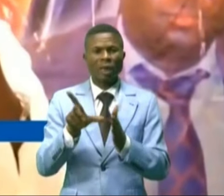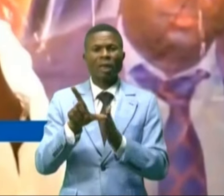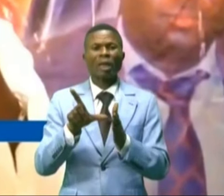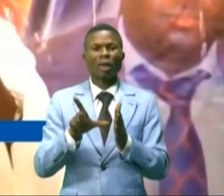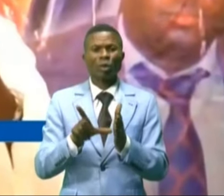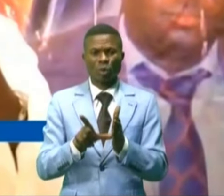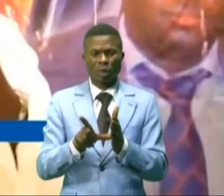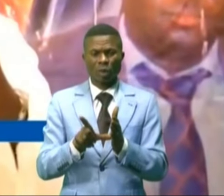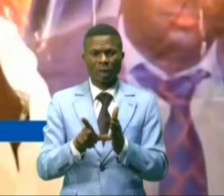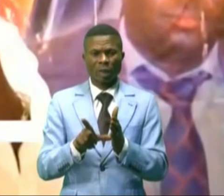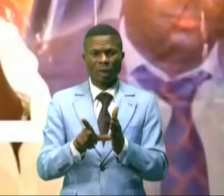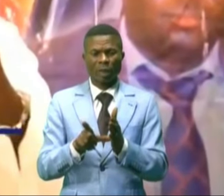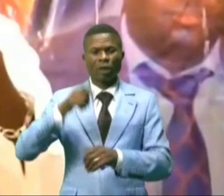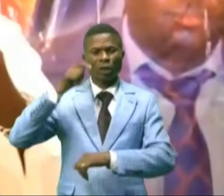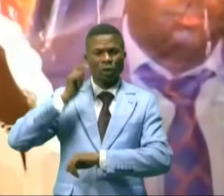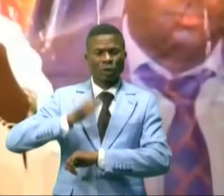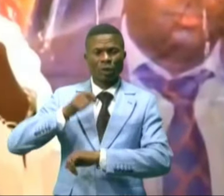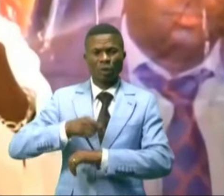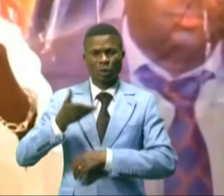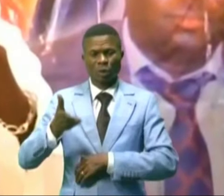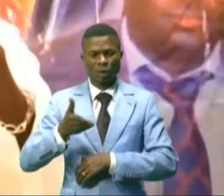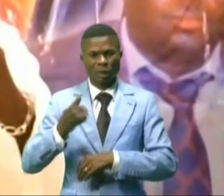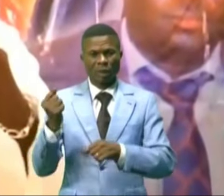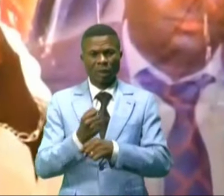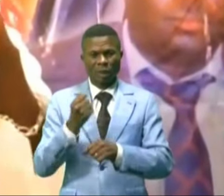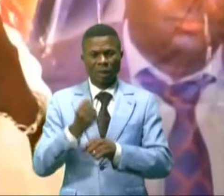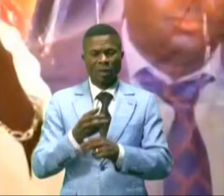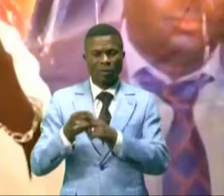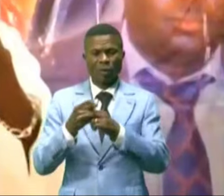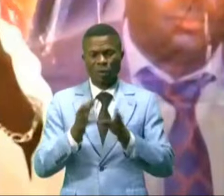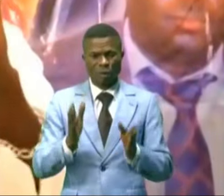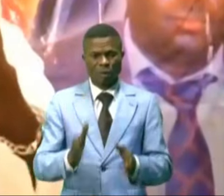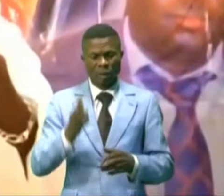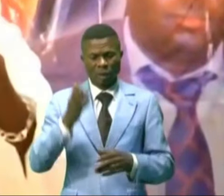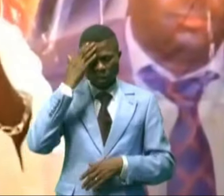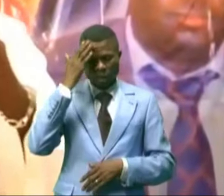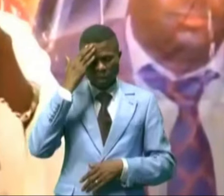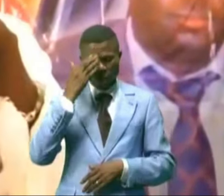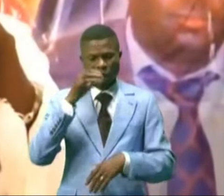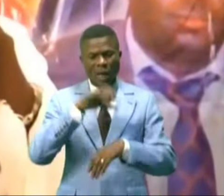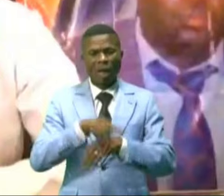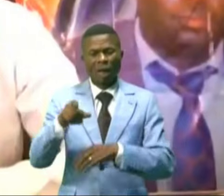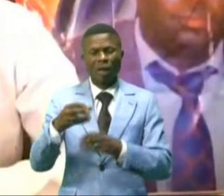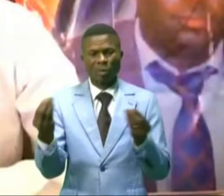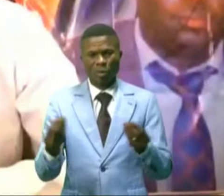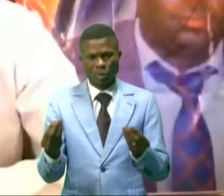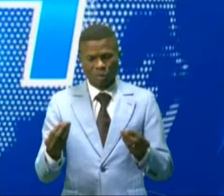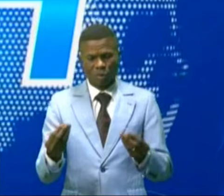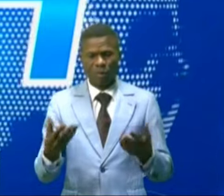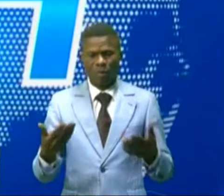instructions de la justice et des services de sécurité pour savoir les causes de son interpellation.